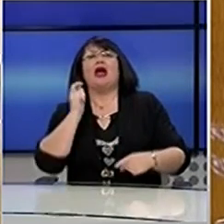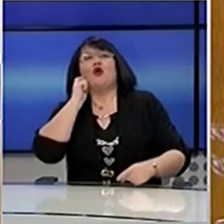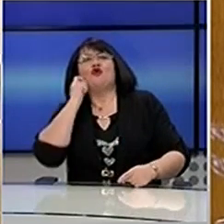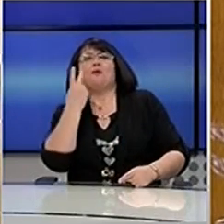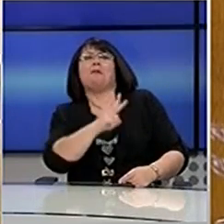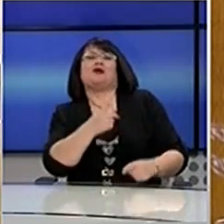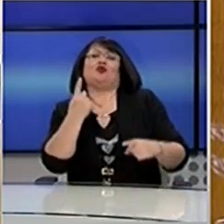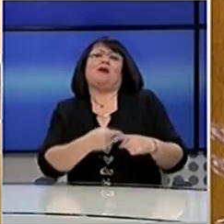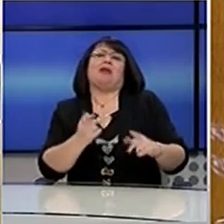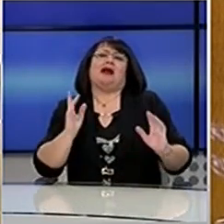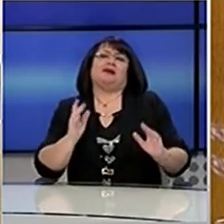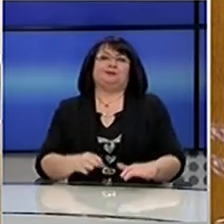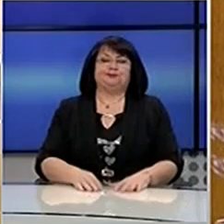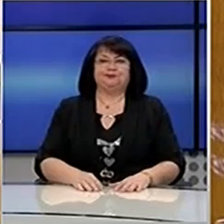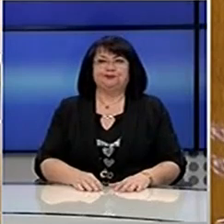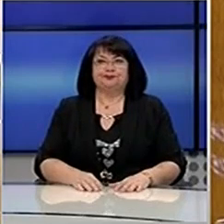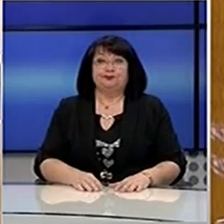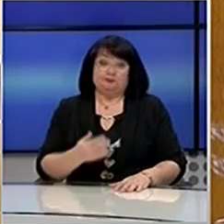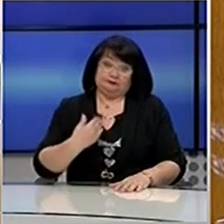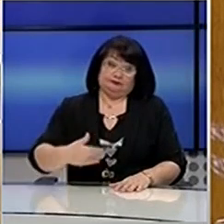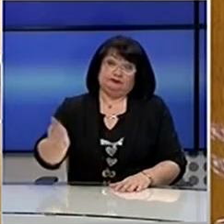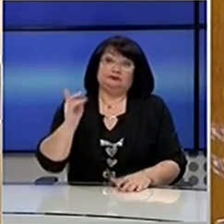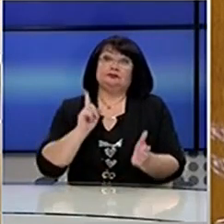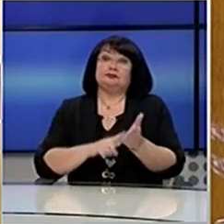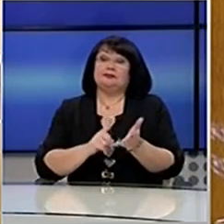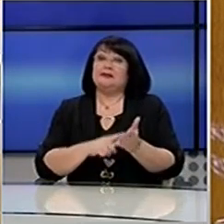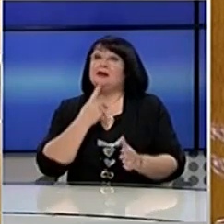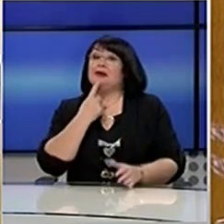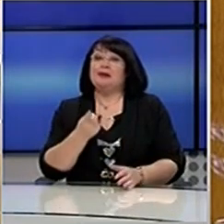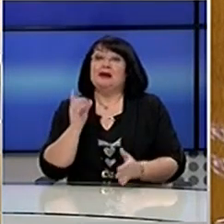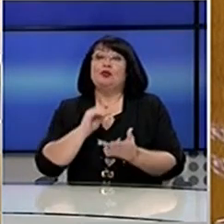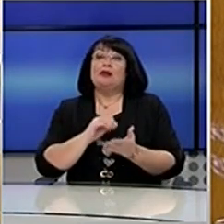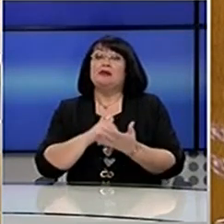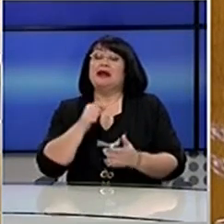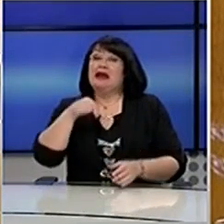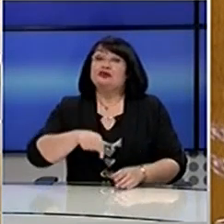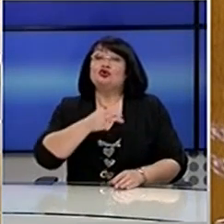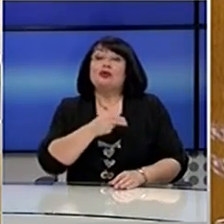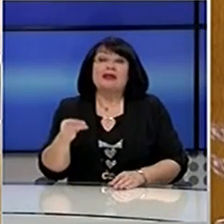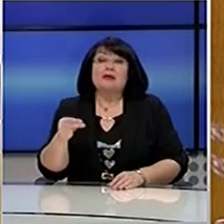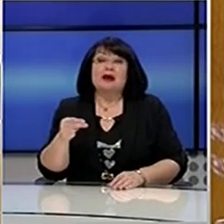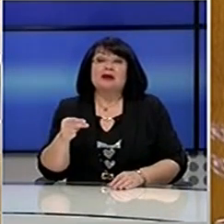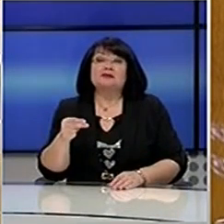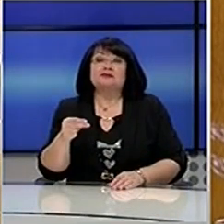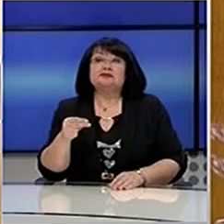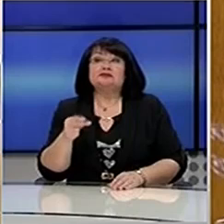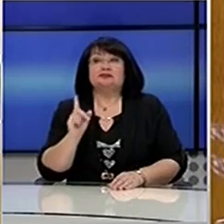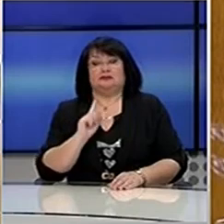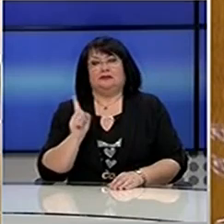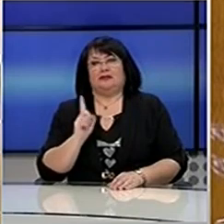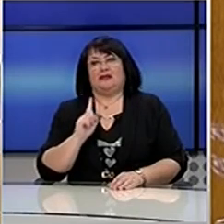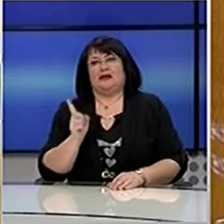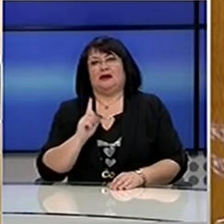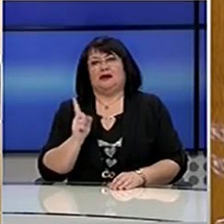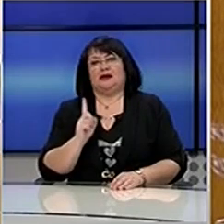οφείλω να επαναλάβω ότι το συγκεκριμένο γεγονός δεν ήταν